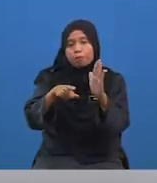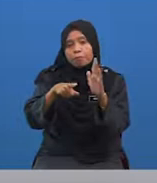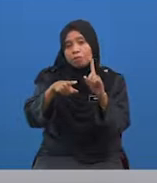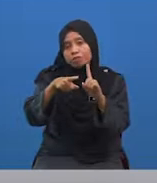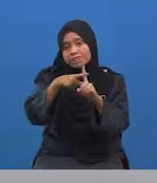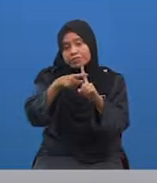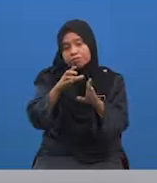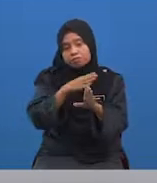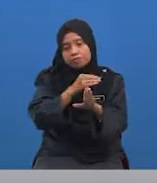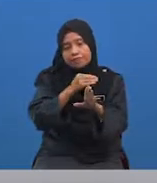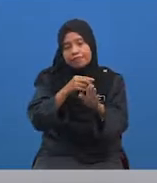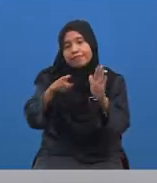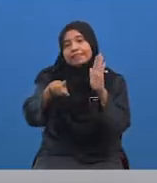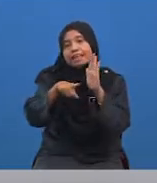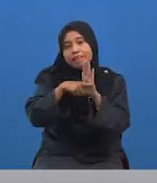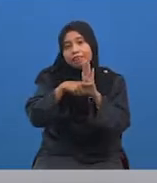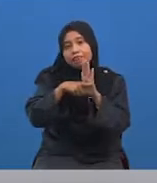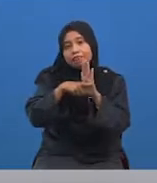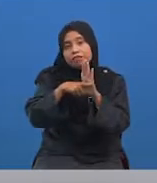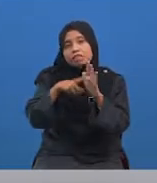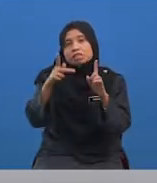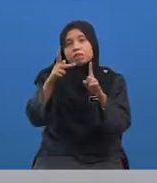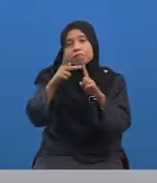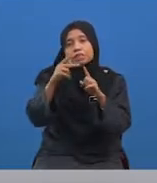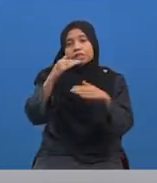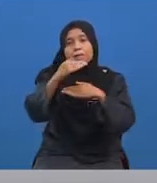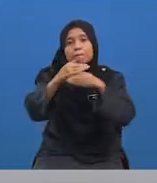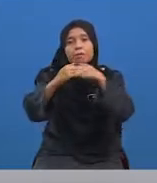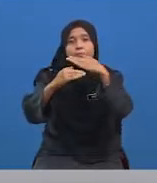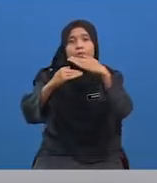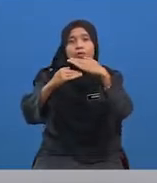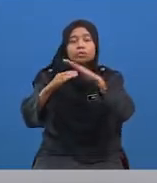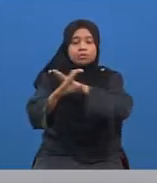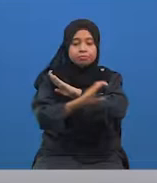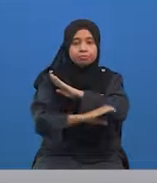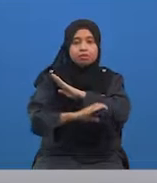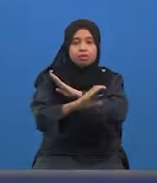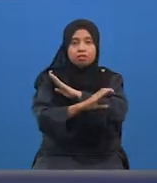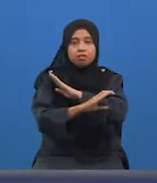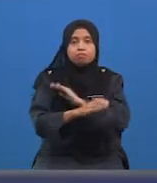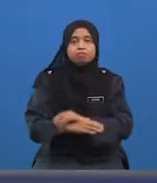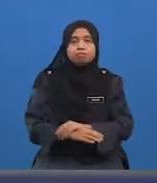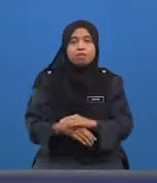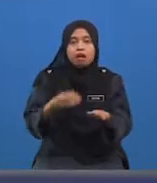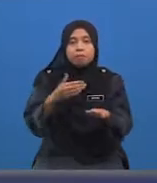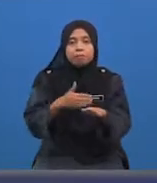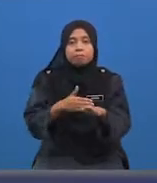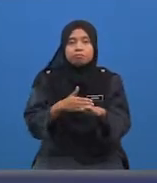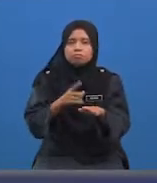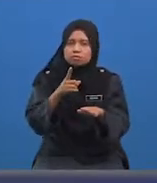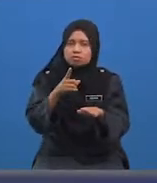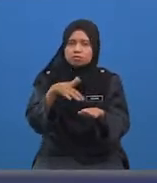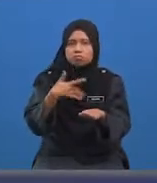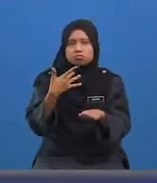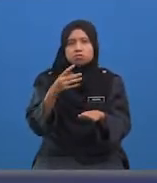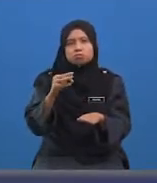dan juga kesan negatif terhadap pembangunan negara. Pada pendapat